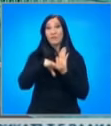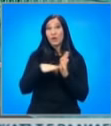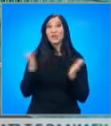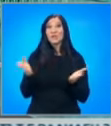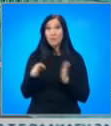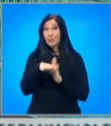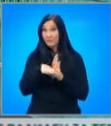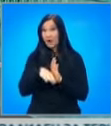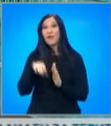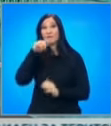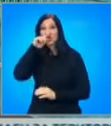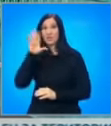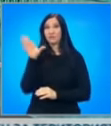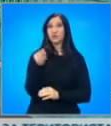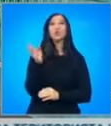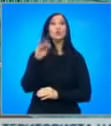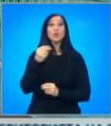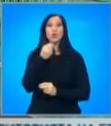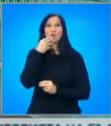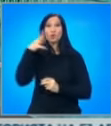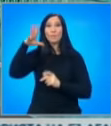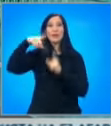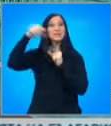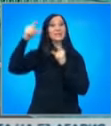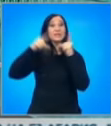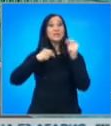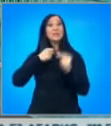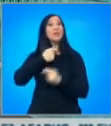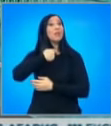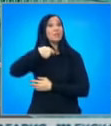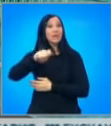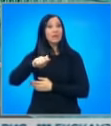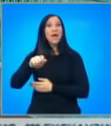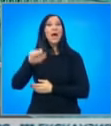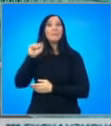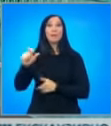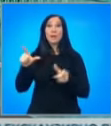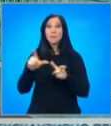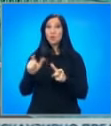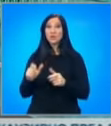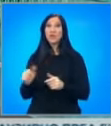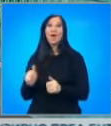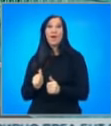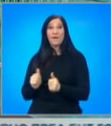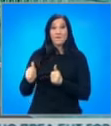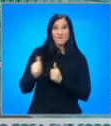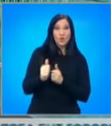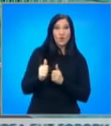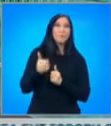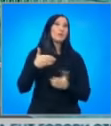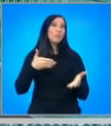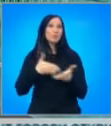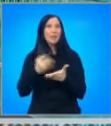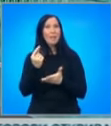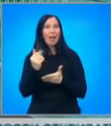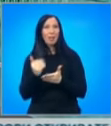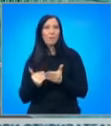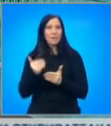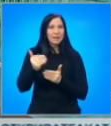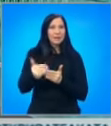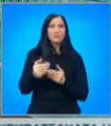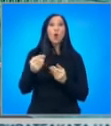важат за всички, дори за суперзвездите на тениса. Партията на Морисън води пред опозицията с малка преднина, но одобрението за